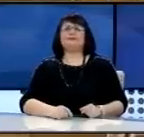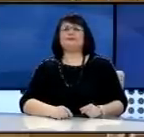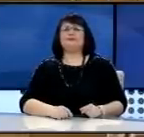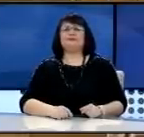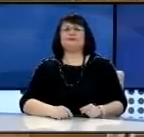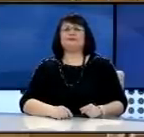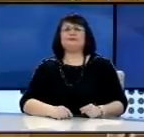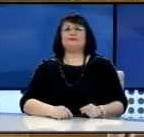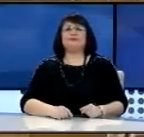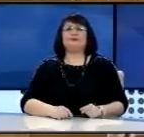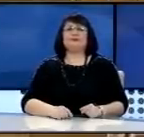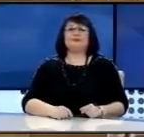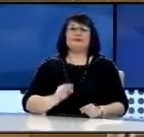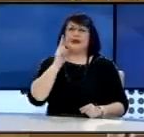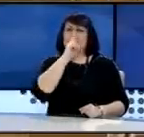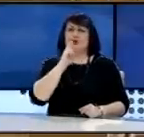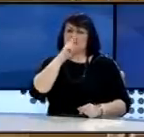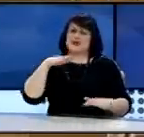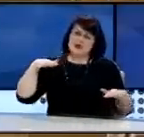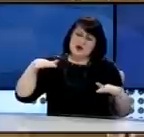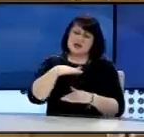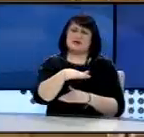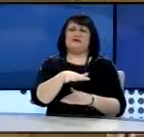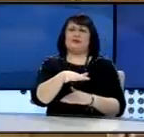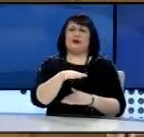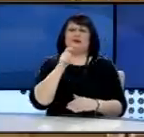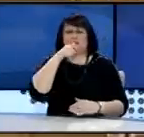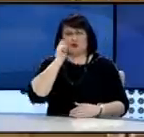Η ρωσική εισβολή στην Ουκρανία